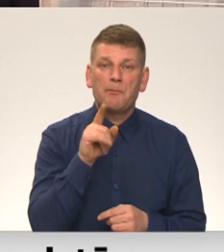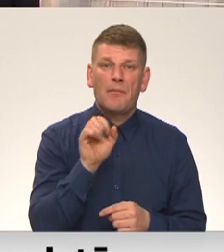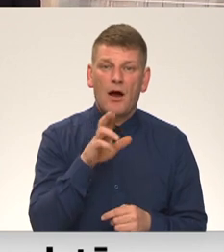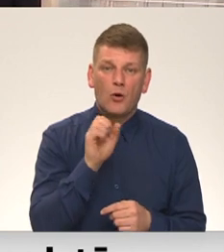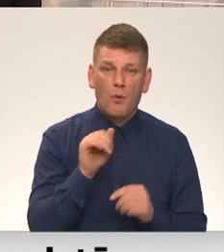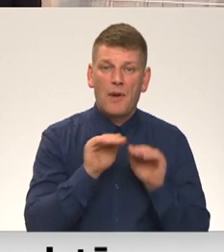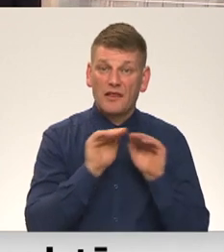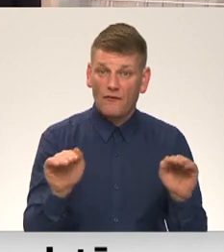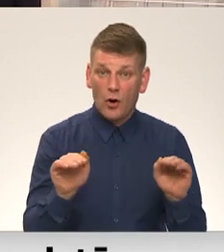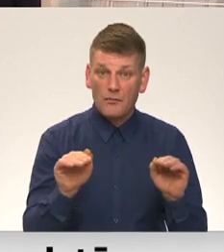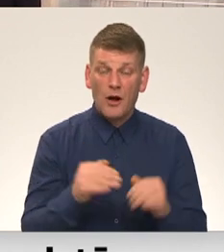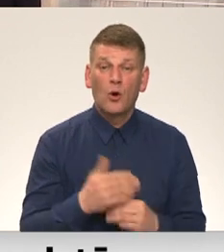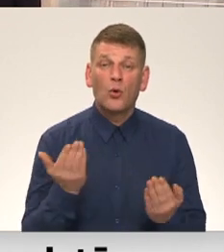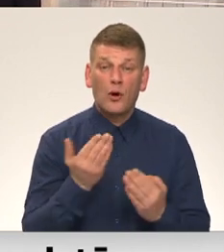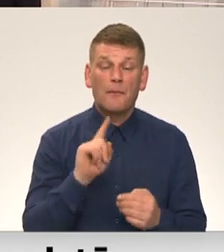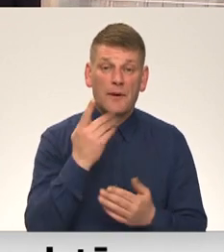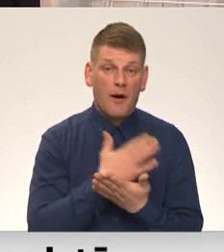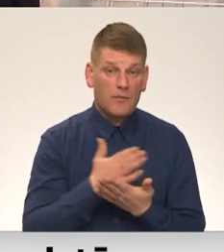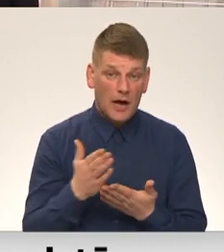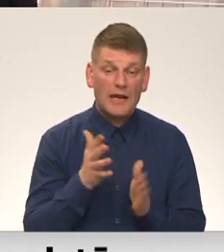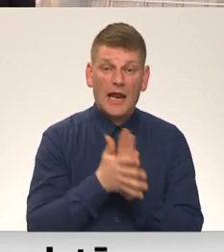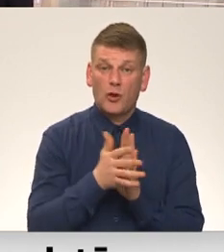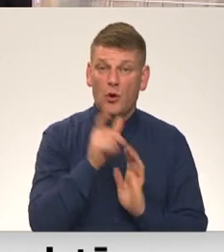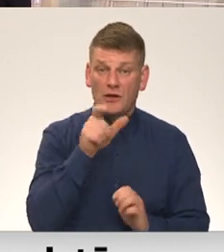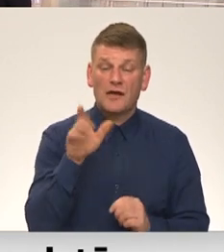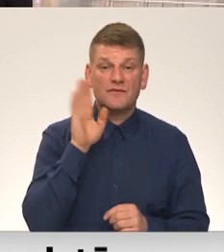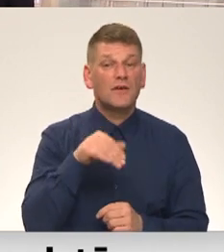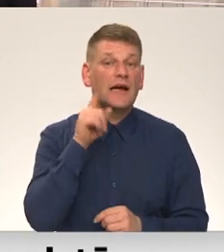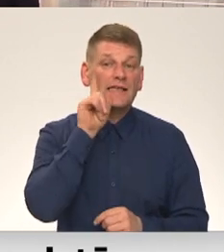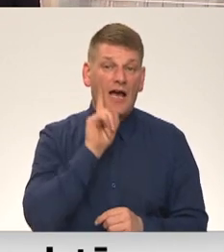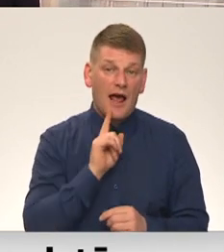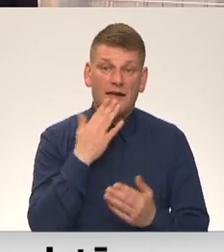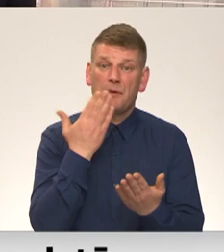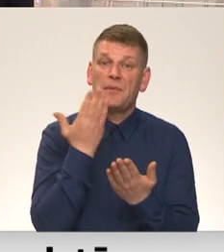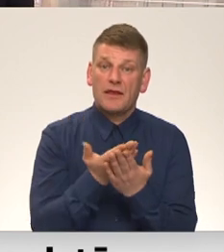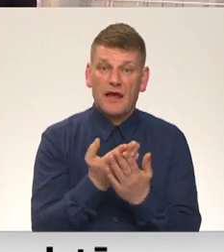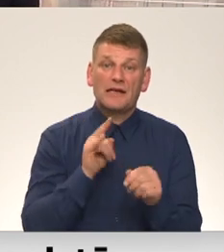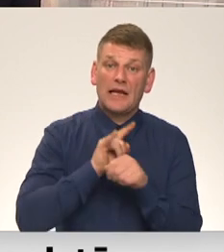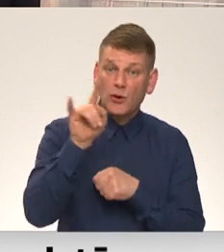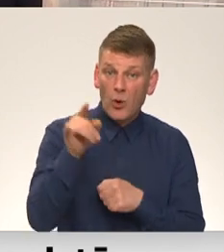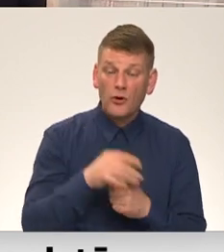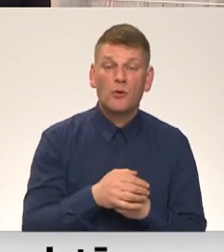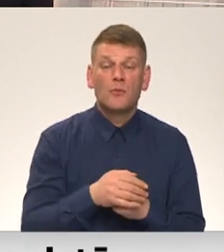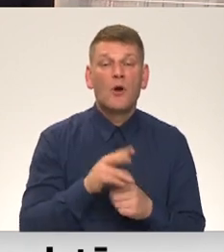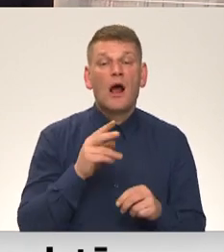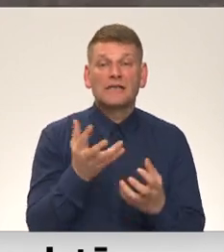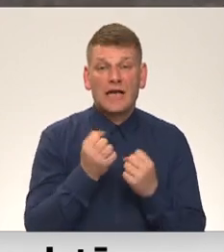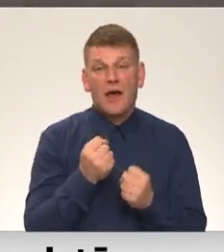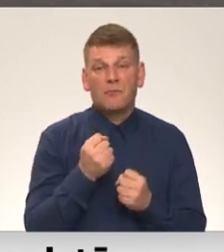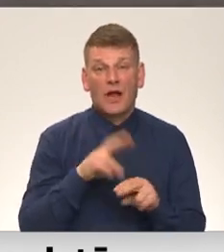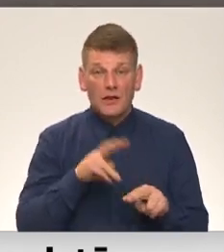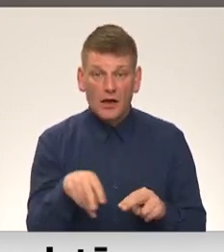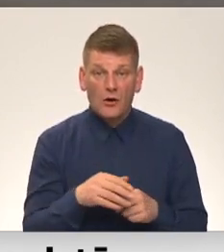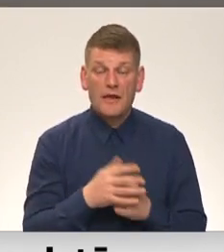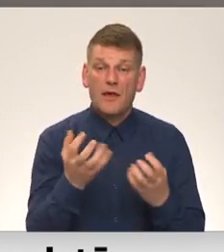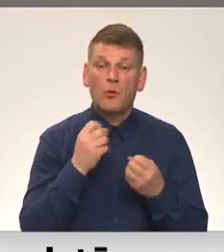platforma, kurā pirmkārt lietotājs varēs ērti pieteikt lidojumu, ērti saņemt atļauju.